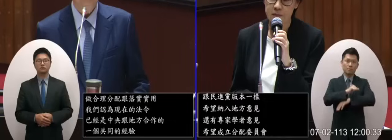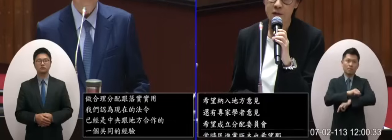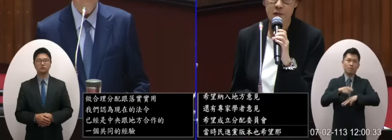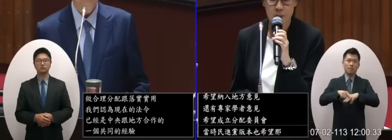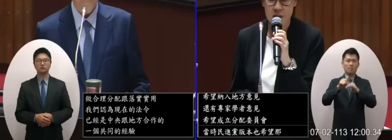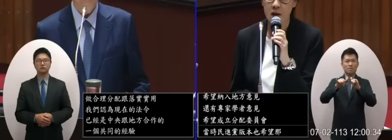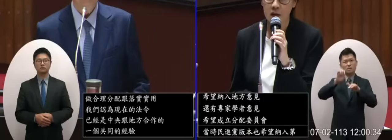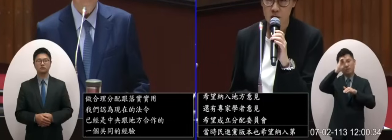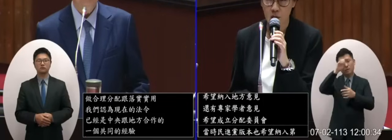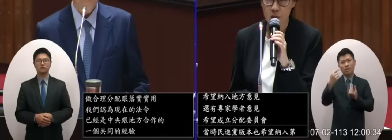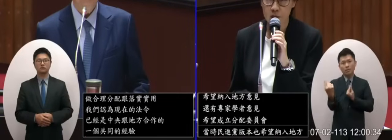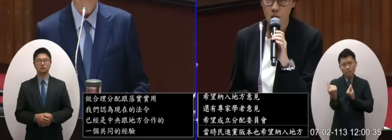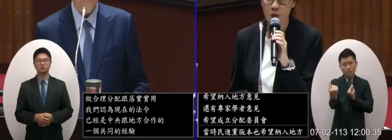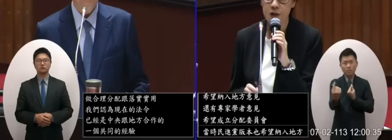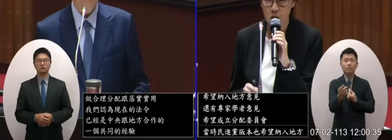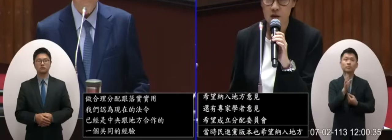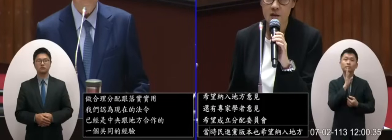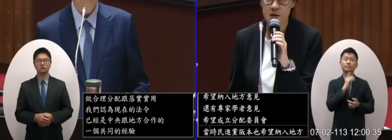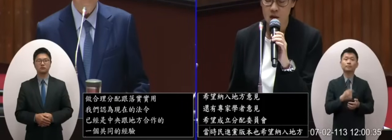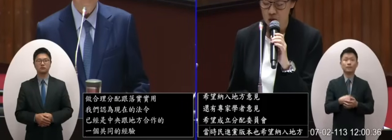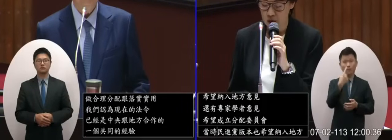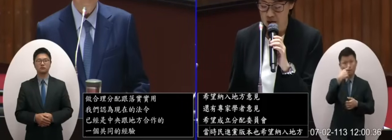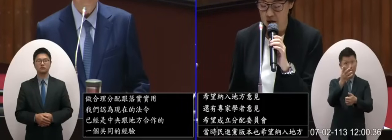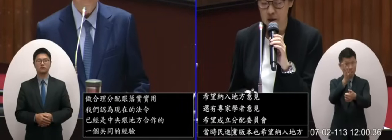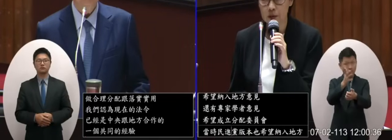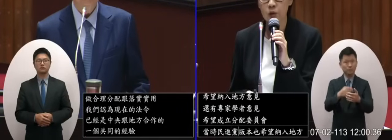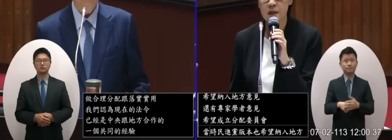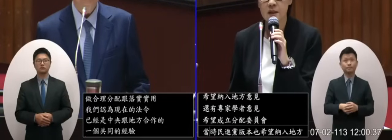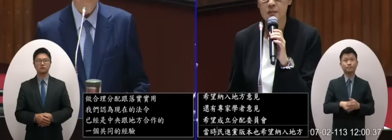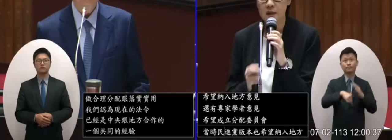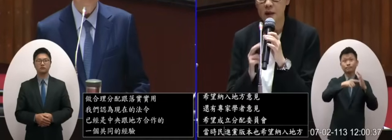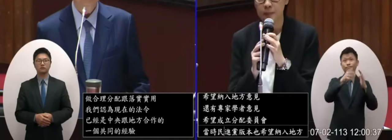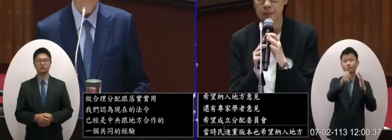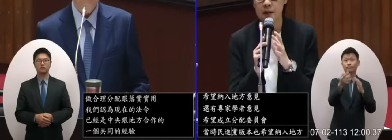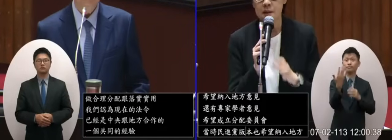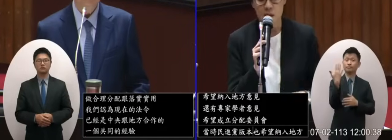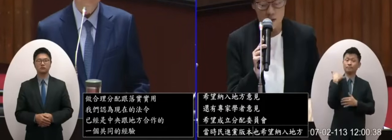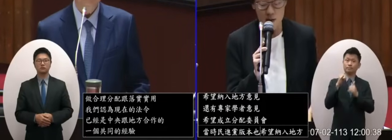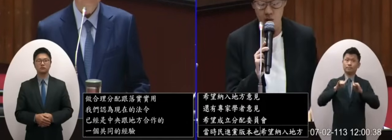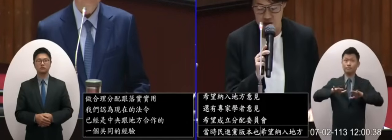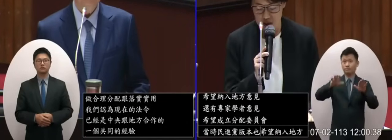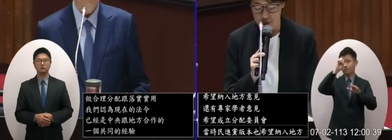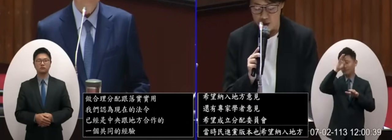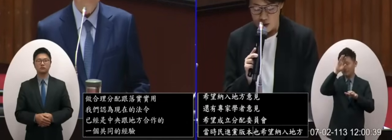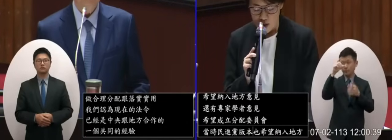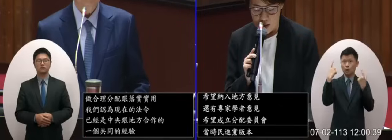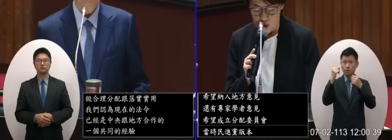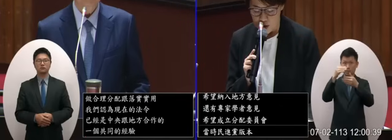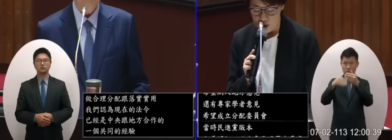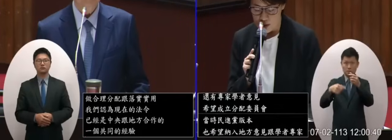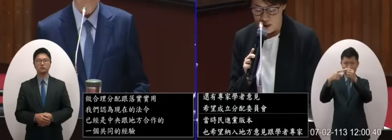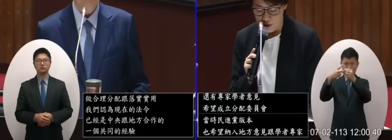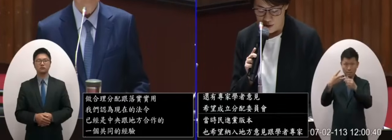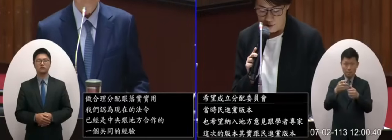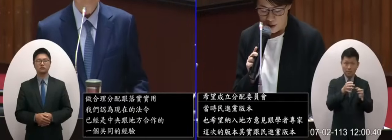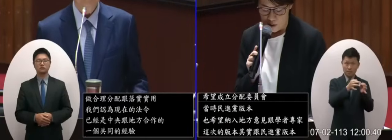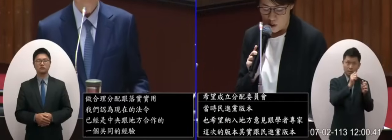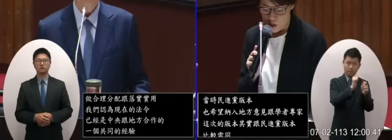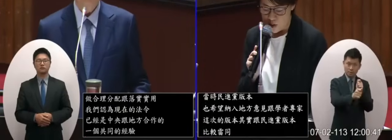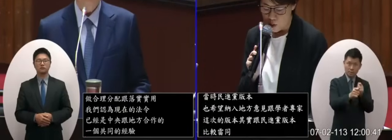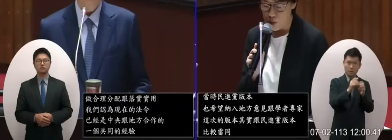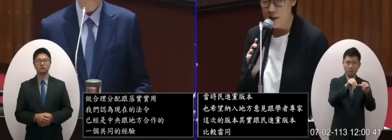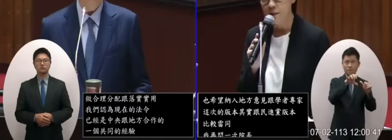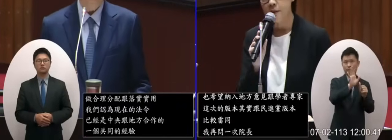民进党版本比较雷同。我再问一次，院长，你们对以前民进党版本这几个原则，营业税下放地